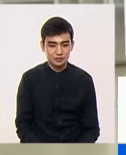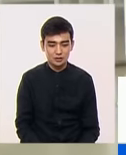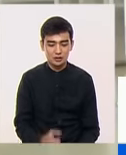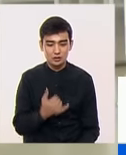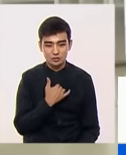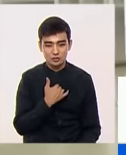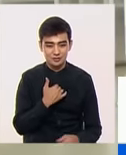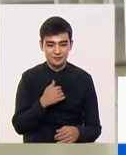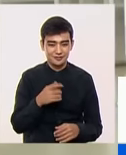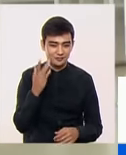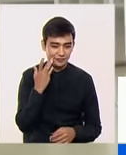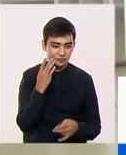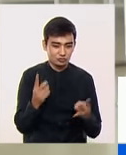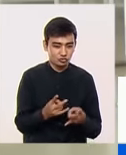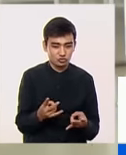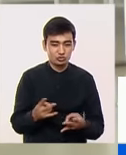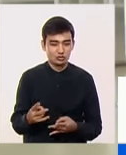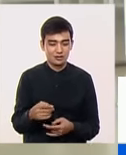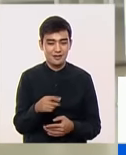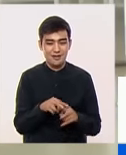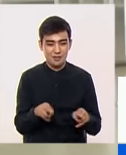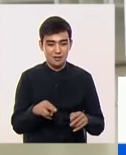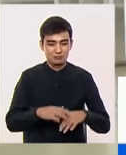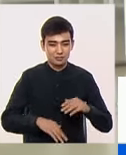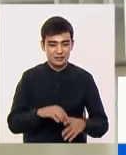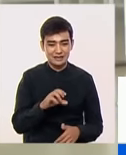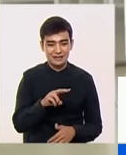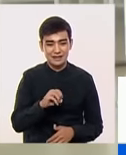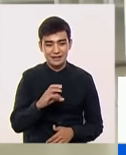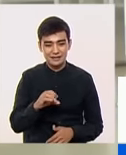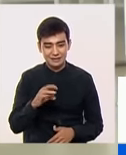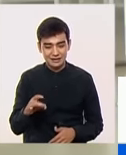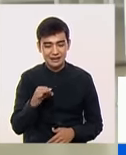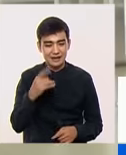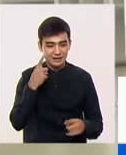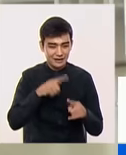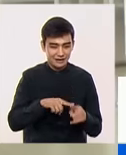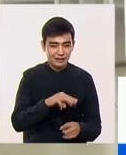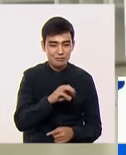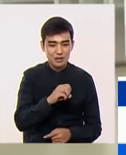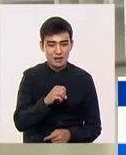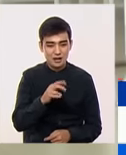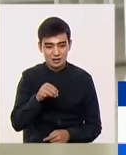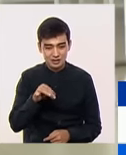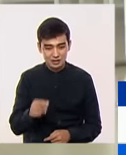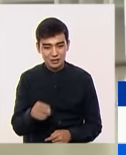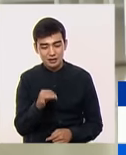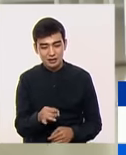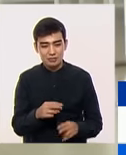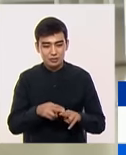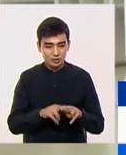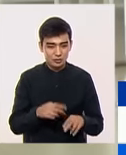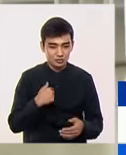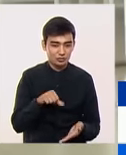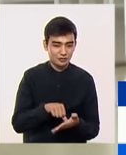остро нуждаются всегда вот именно в этих профессиях слесарь инженерная и техник-механик и поэтому мы вот решили участвовать